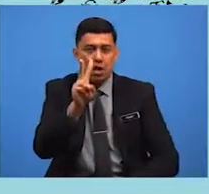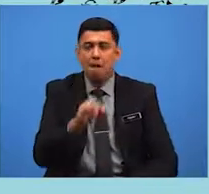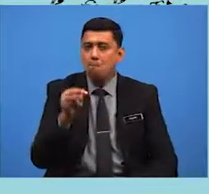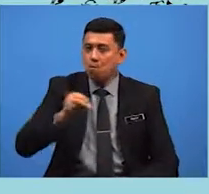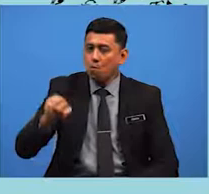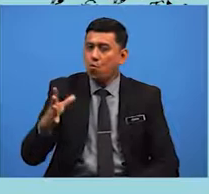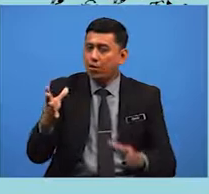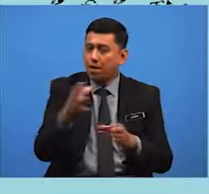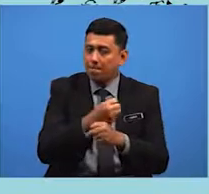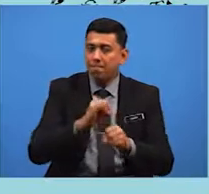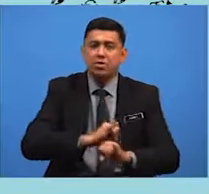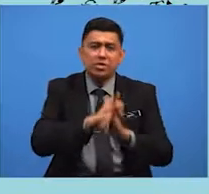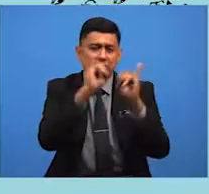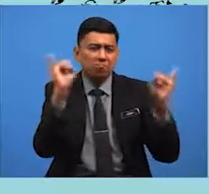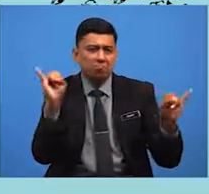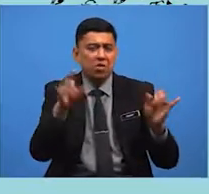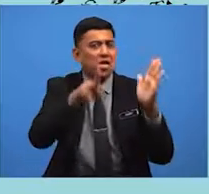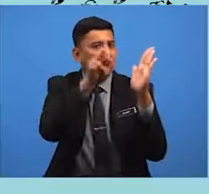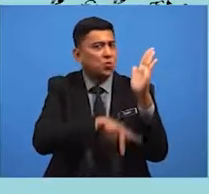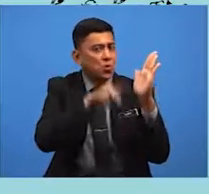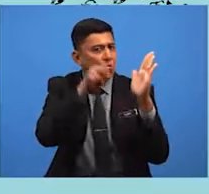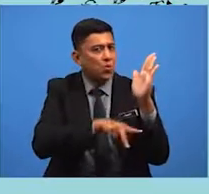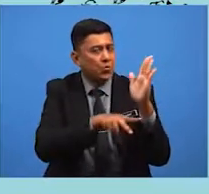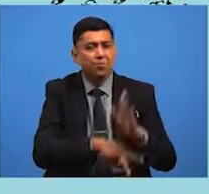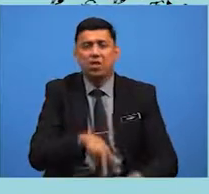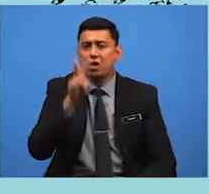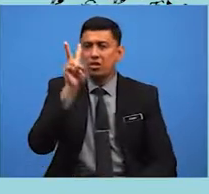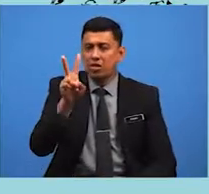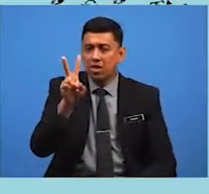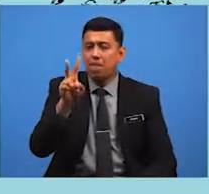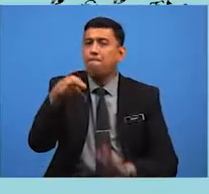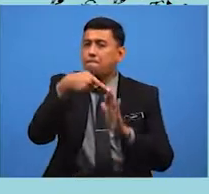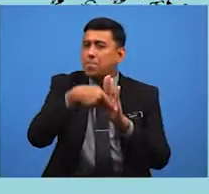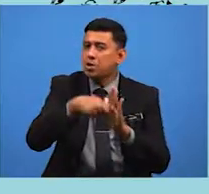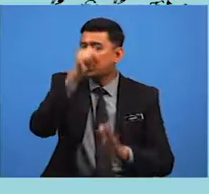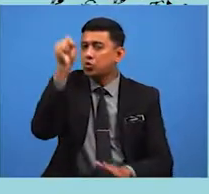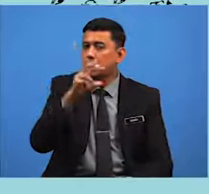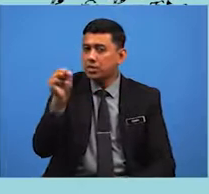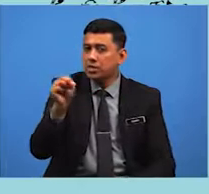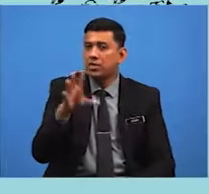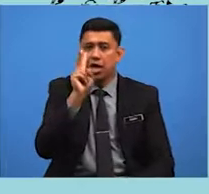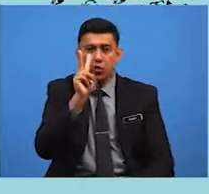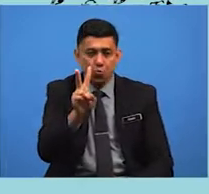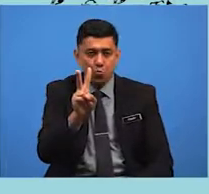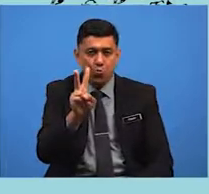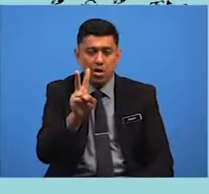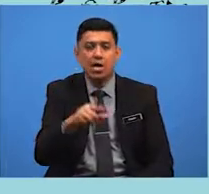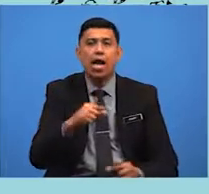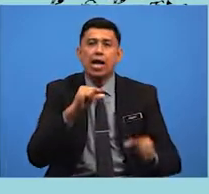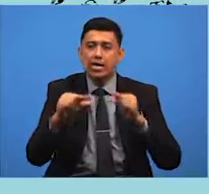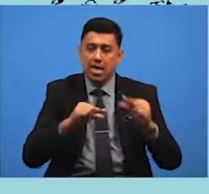dapat menjelaskan sekurang-kurangnya dua persoalan dan dua gaya